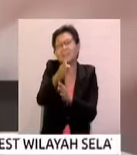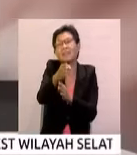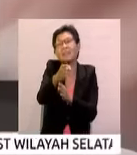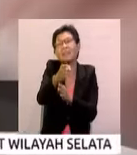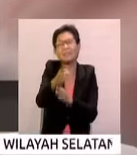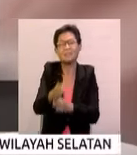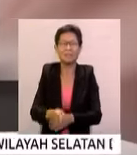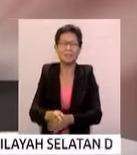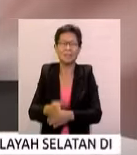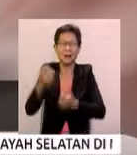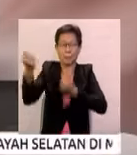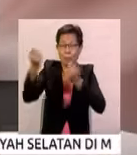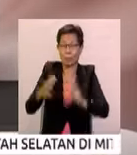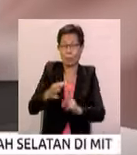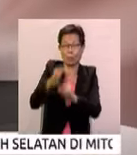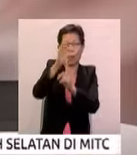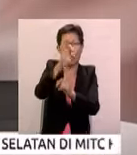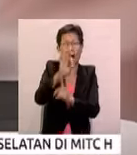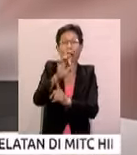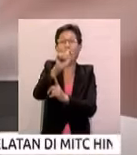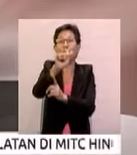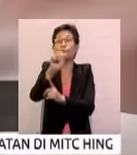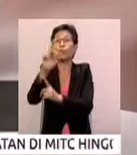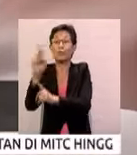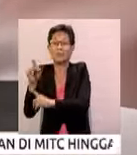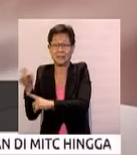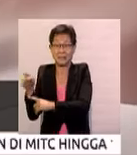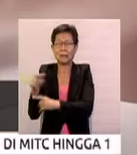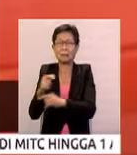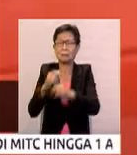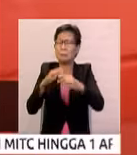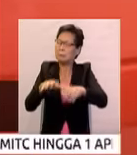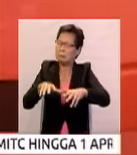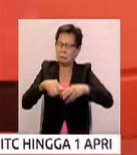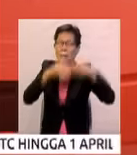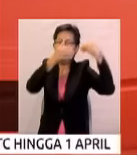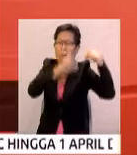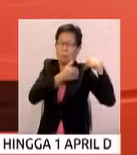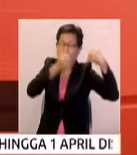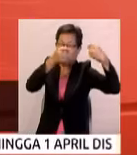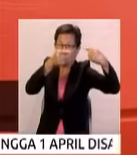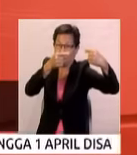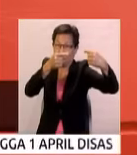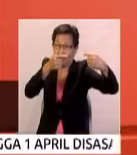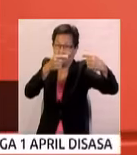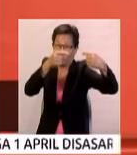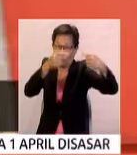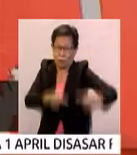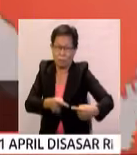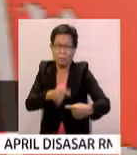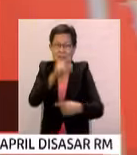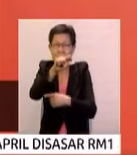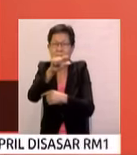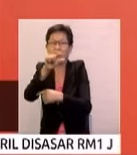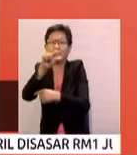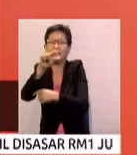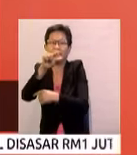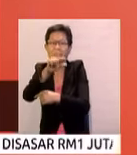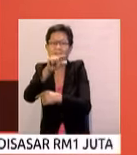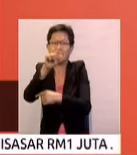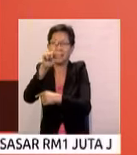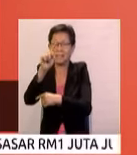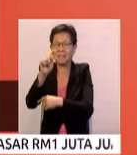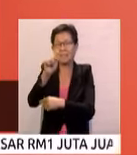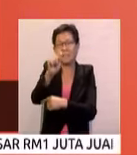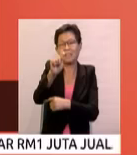profesional. Selaku pemandu utama Absolute Racing, beliau menggalas cabaran untuk bersaing bagi kelas GT3 bersama jentera Audi